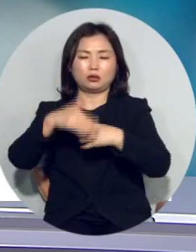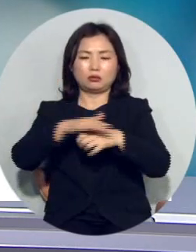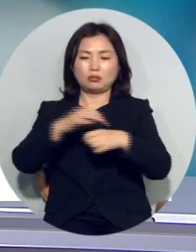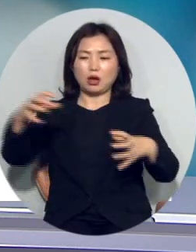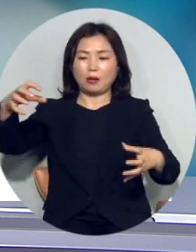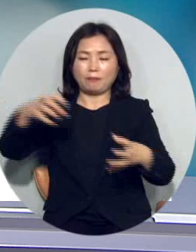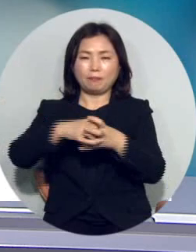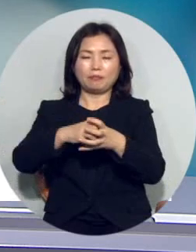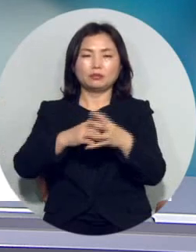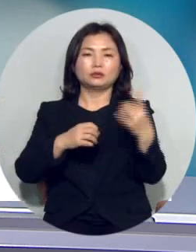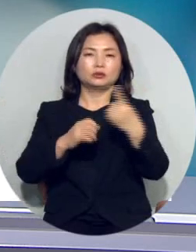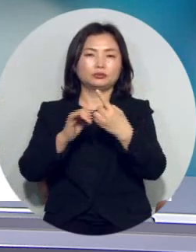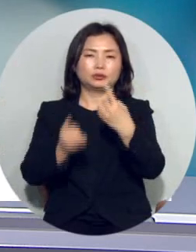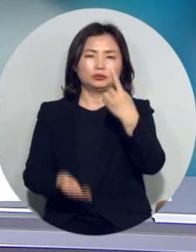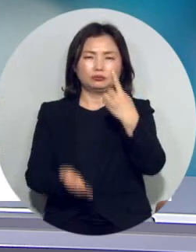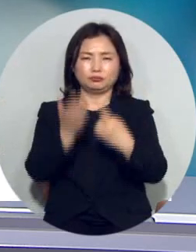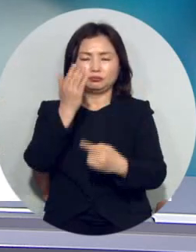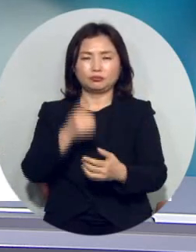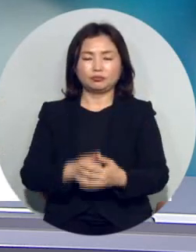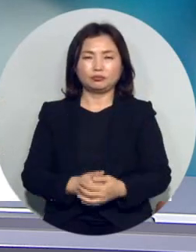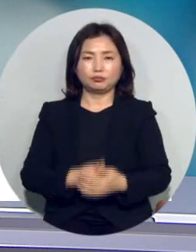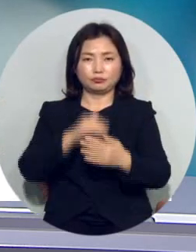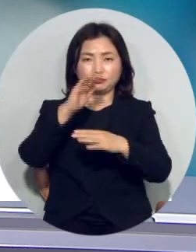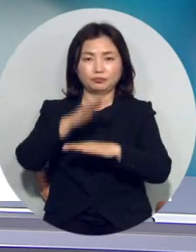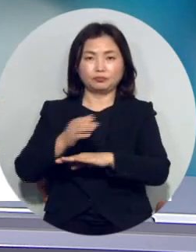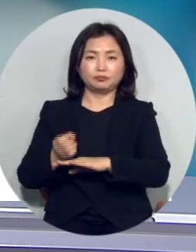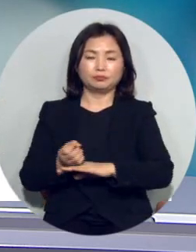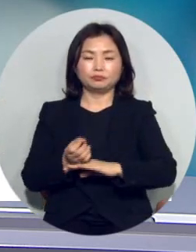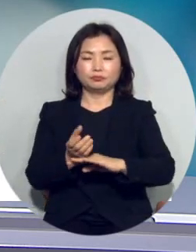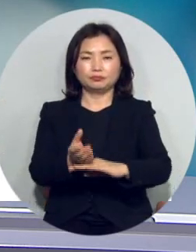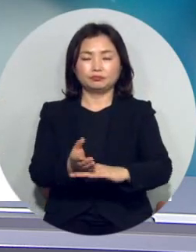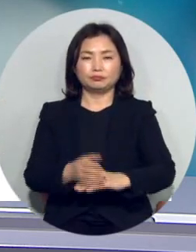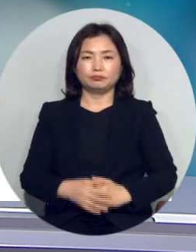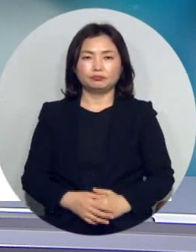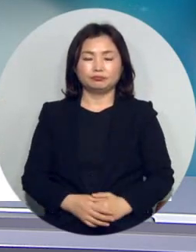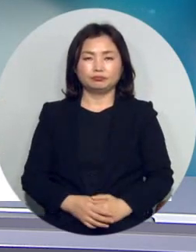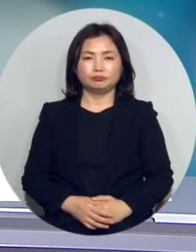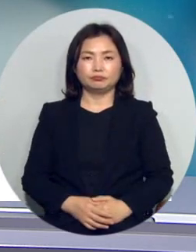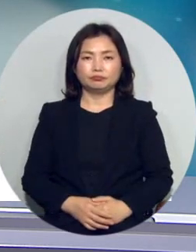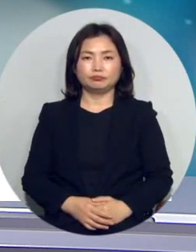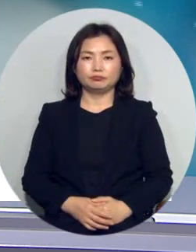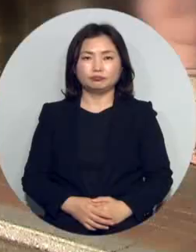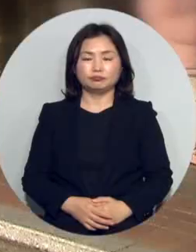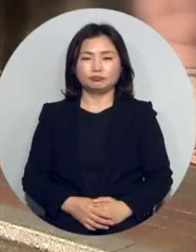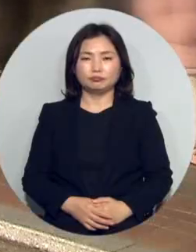합하면 천 명이 넘습니다 오늘 첫 소식 도 건 앱 기자가 보도합니다